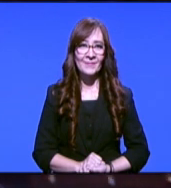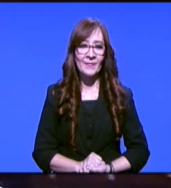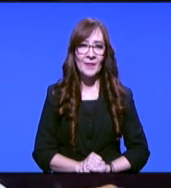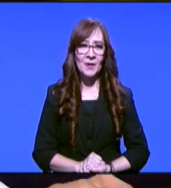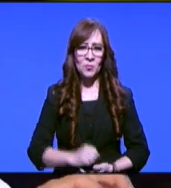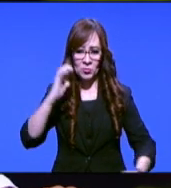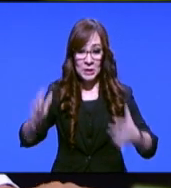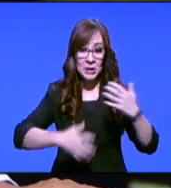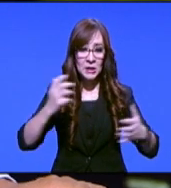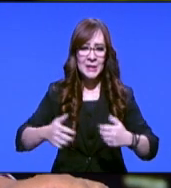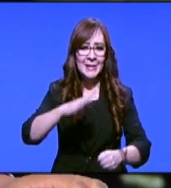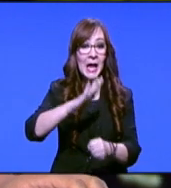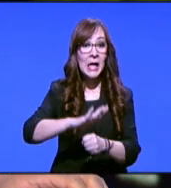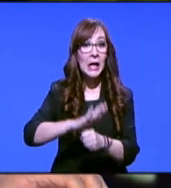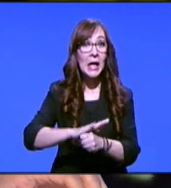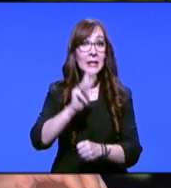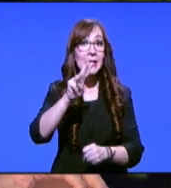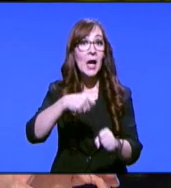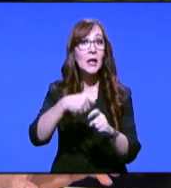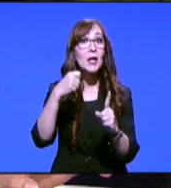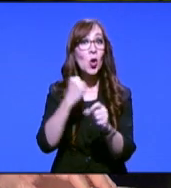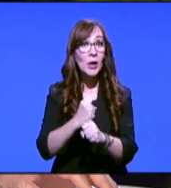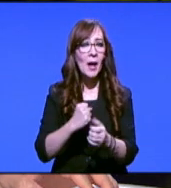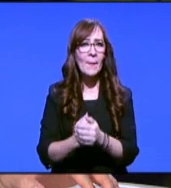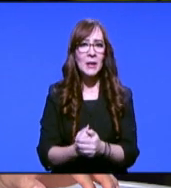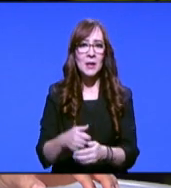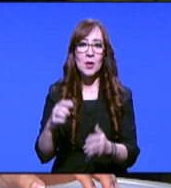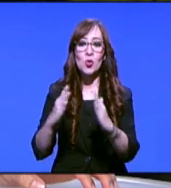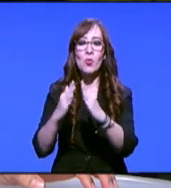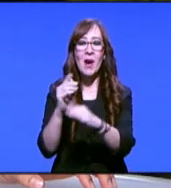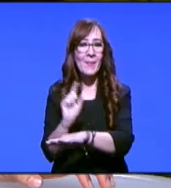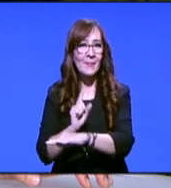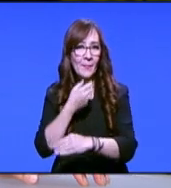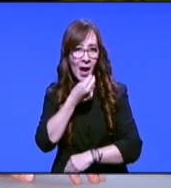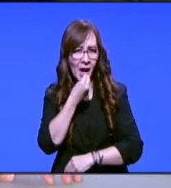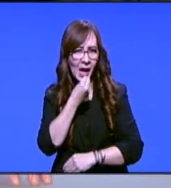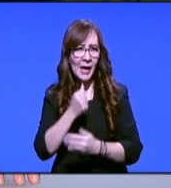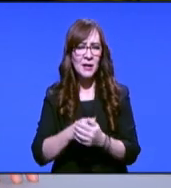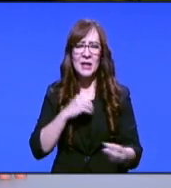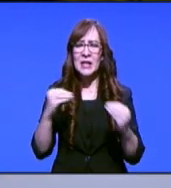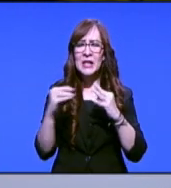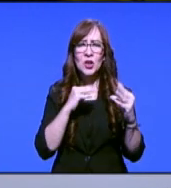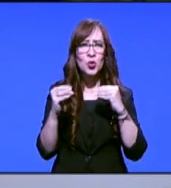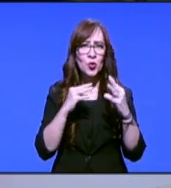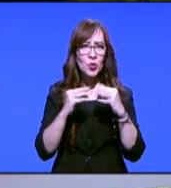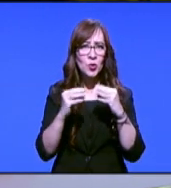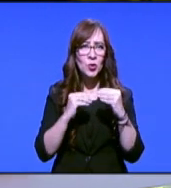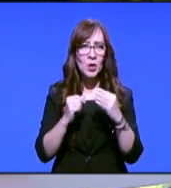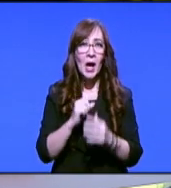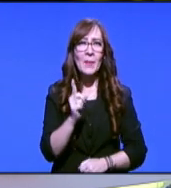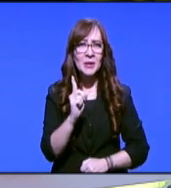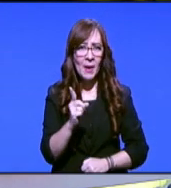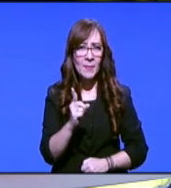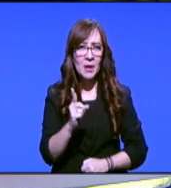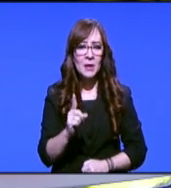Sidak LPG 3 kg di sejumlah rumah makan dan usaha laundry di Makassar, Sulawesi Selatan sempat ricuh. Kericuhan dipicu saat